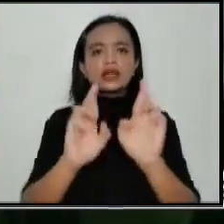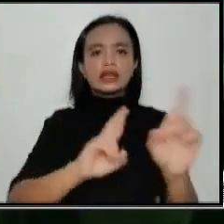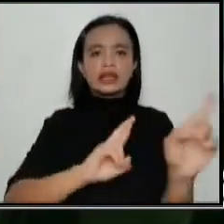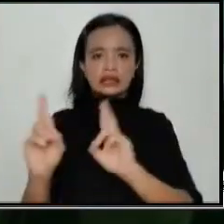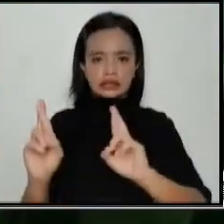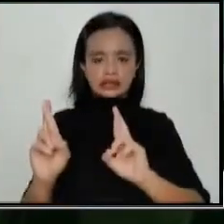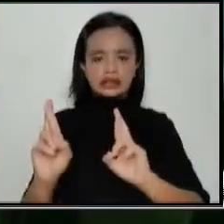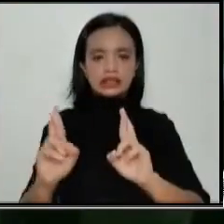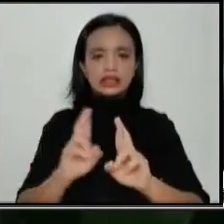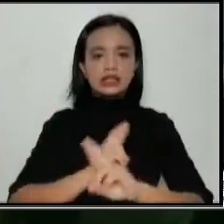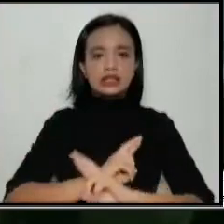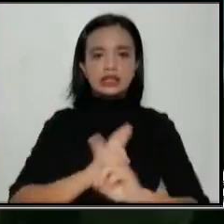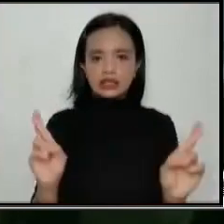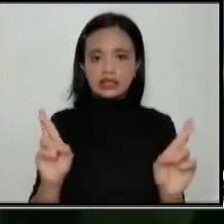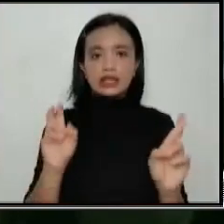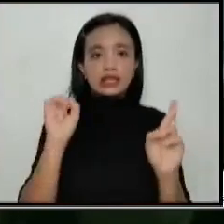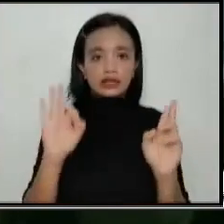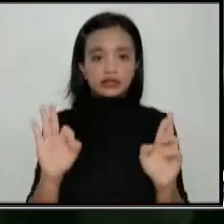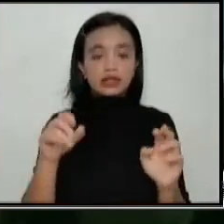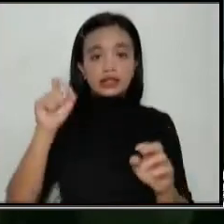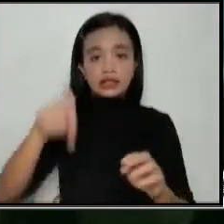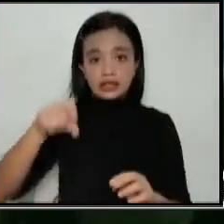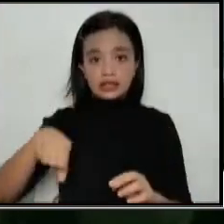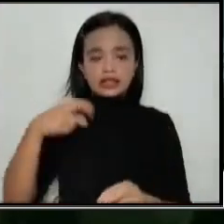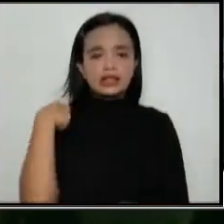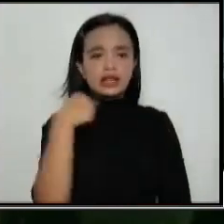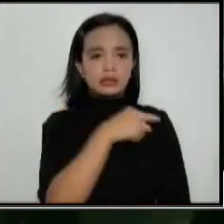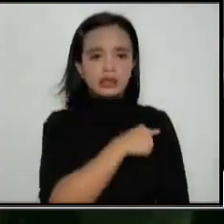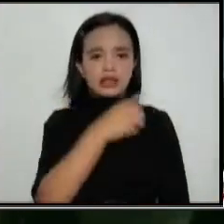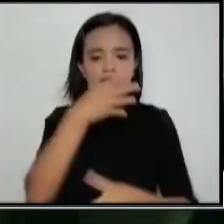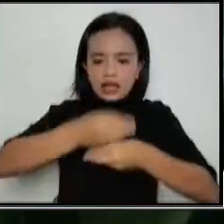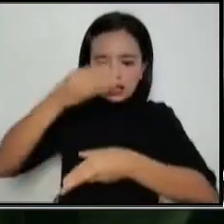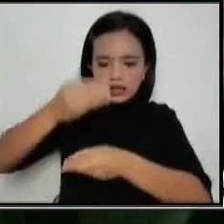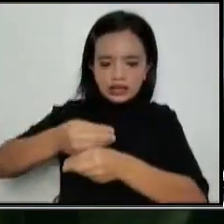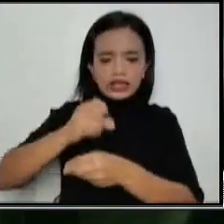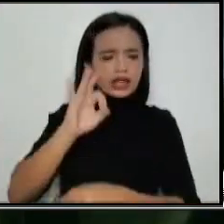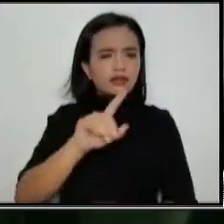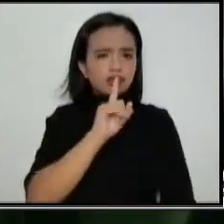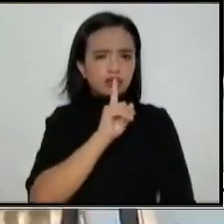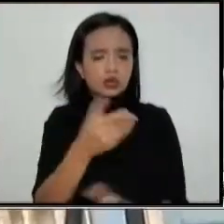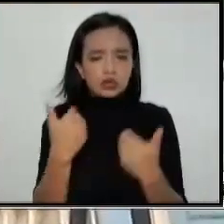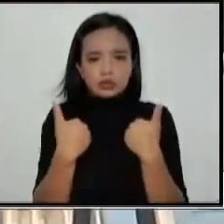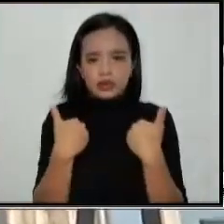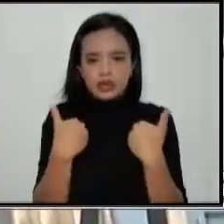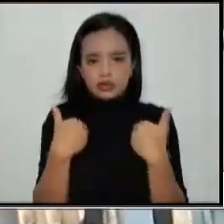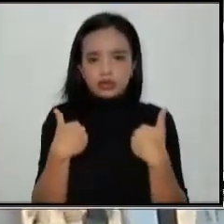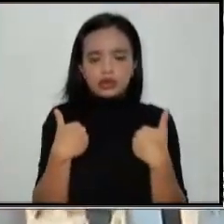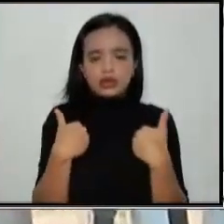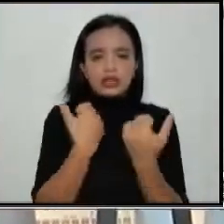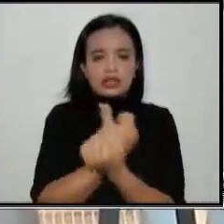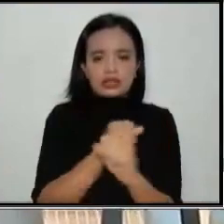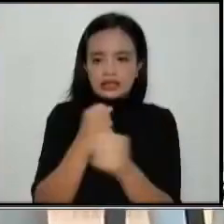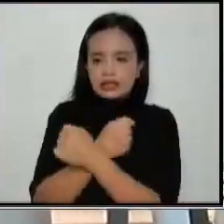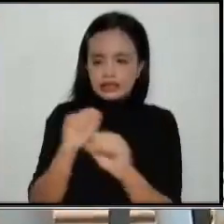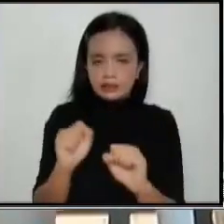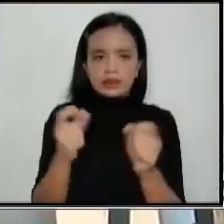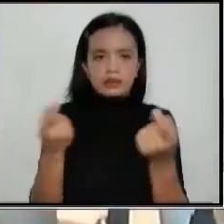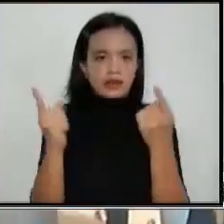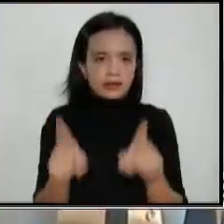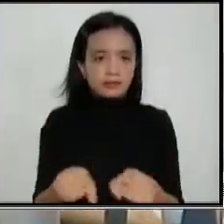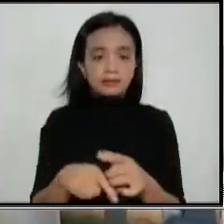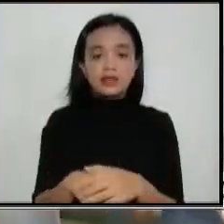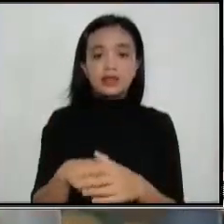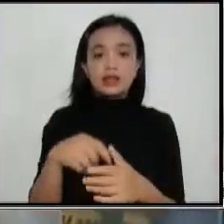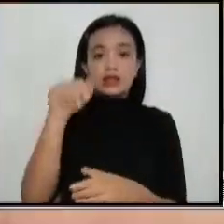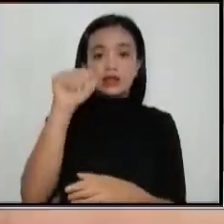Pag kinakailangan, nagdadagdag pa po kami in case po kung talagang mayroong rescue operation na mangyayari. Ang bawat isang rescue boat ay may